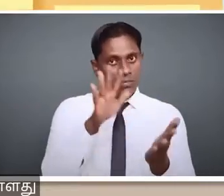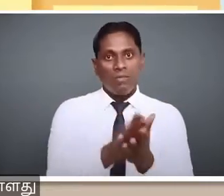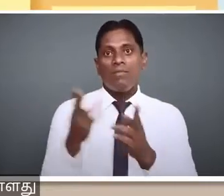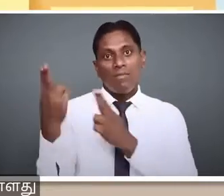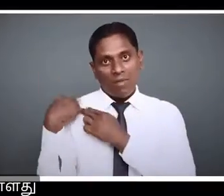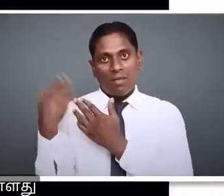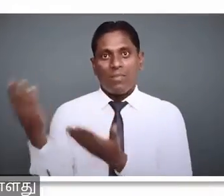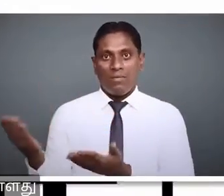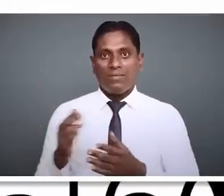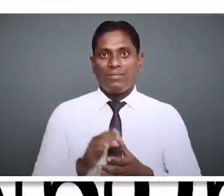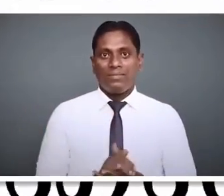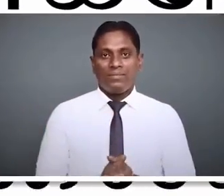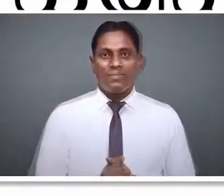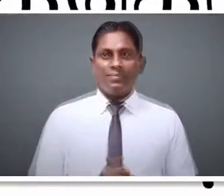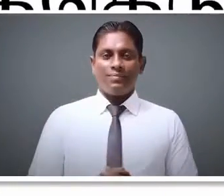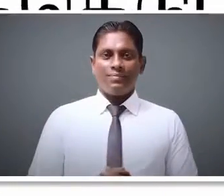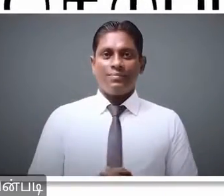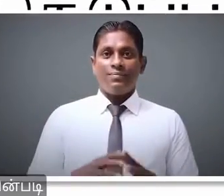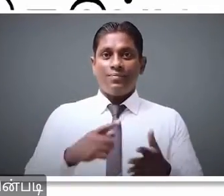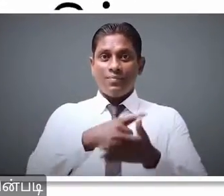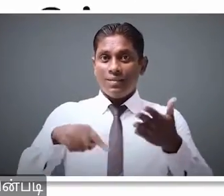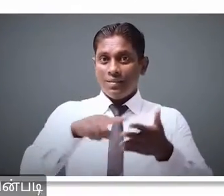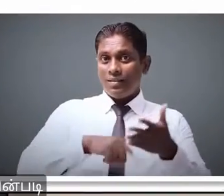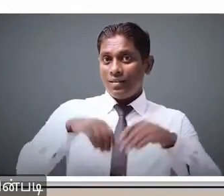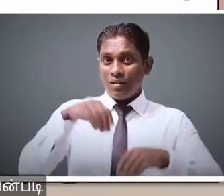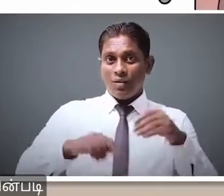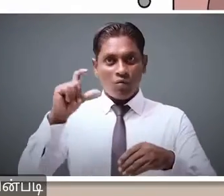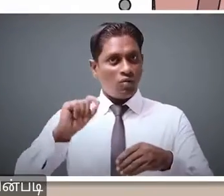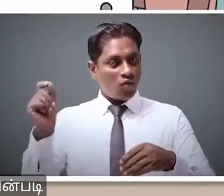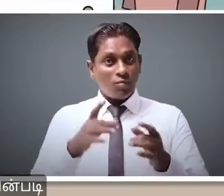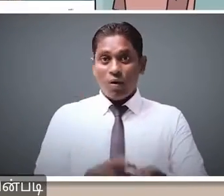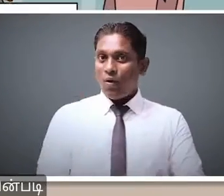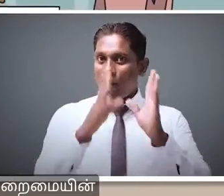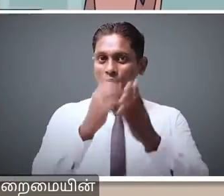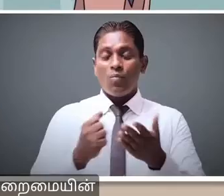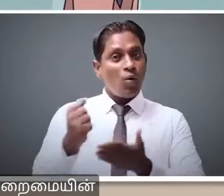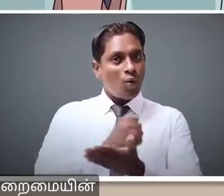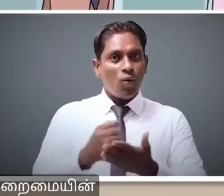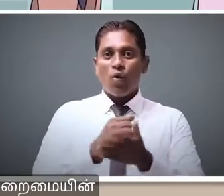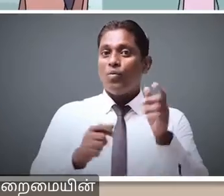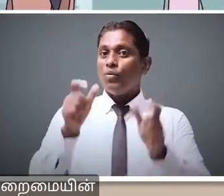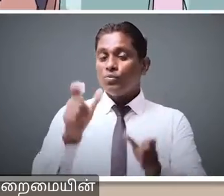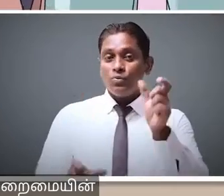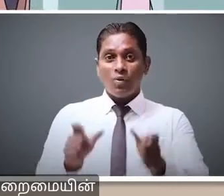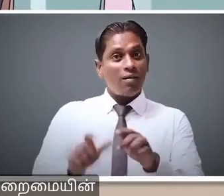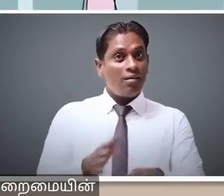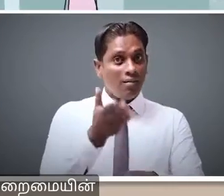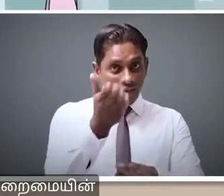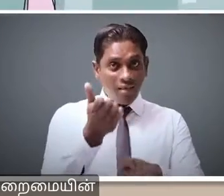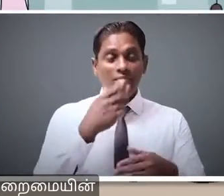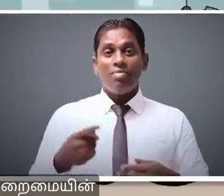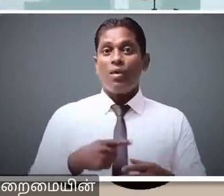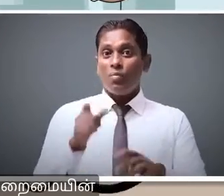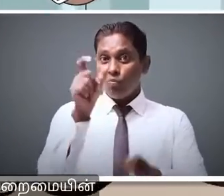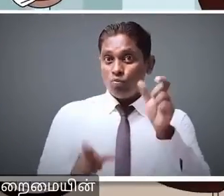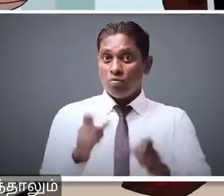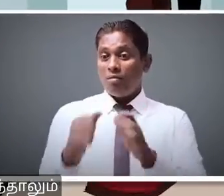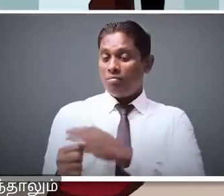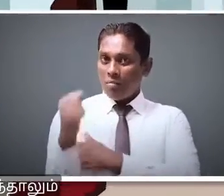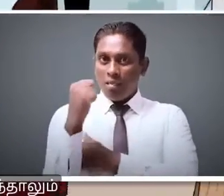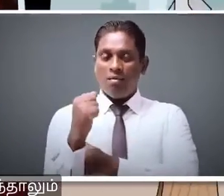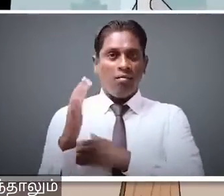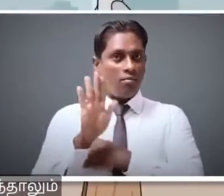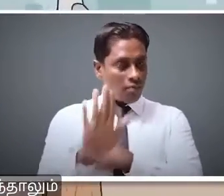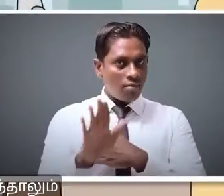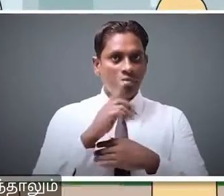தயாரிக்கவும் கடமைப்பட்டுள்ளது. இலங்கையின் தேர்தல்கள் ஆணையத்தின்படி நாட்டில் உள்ள அனைத்து பிரஜைகளும் மக்கள் இறைமையின்